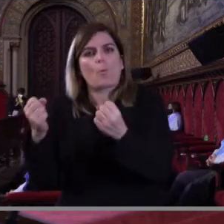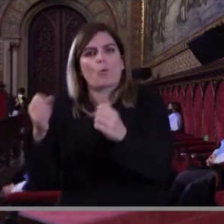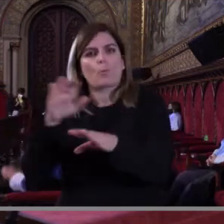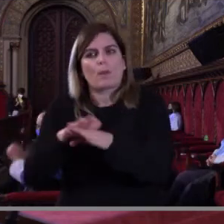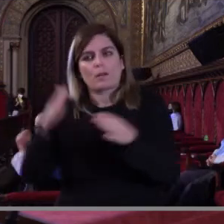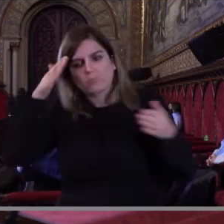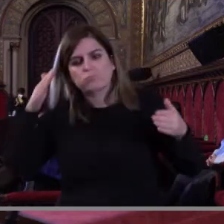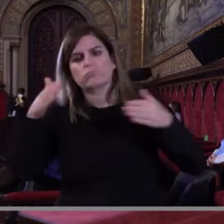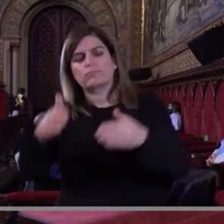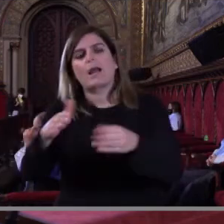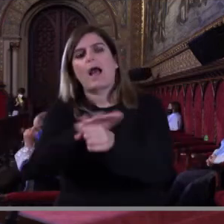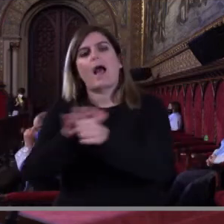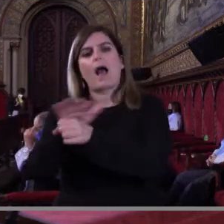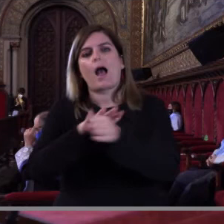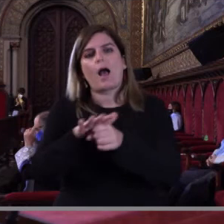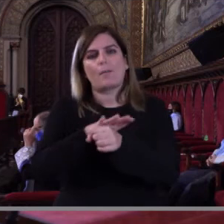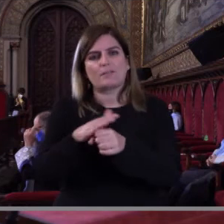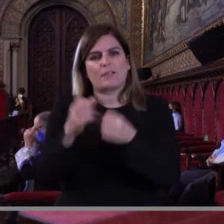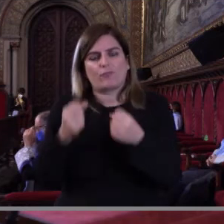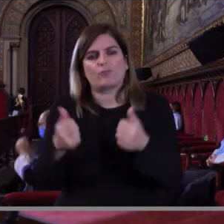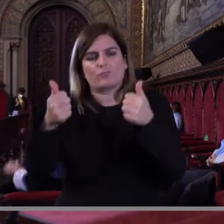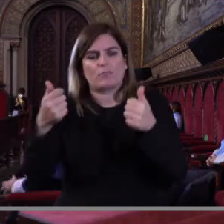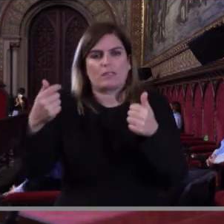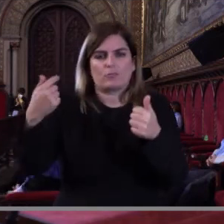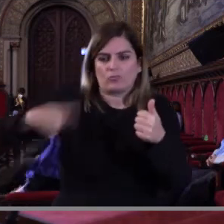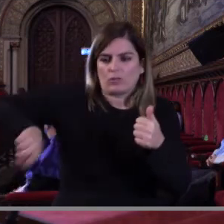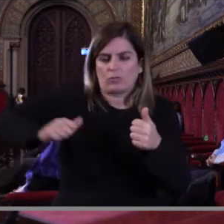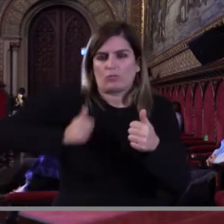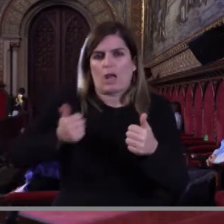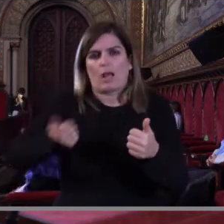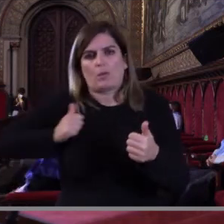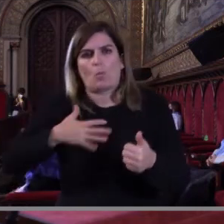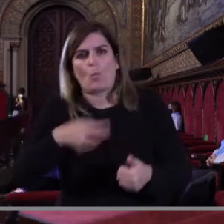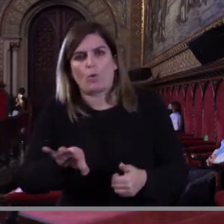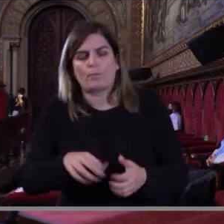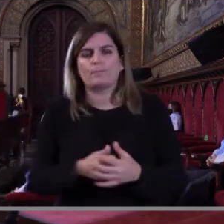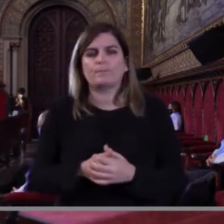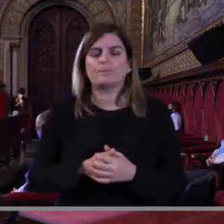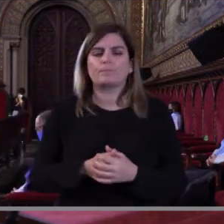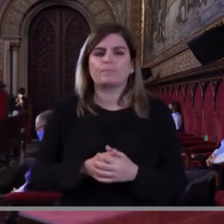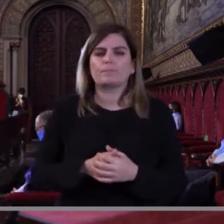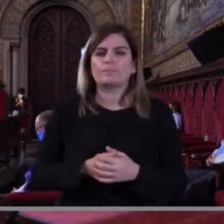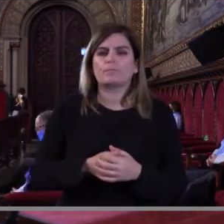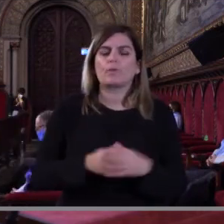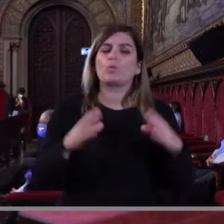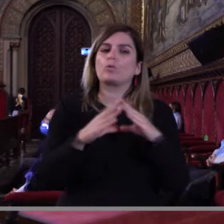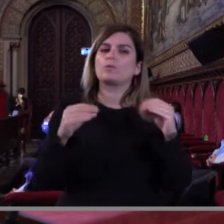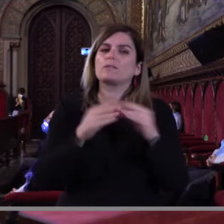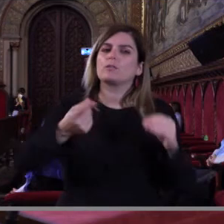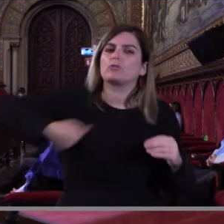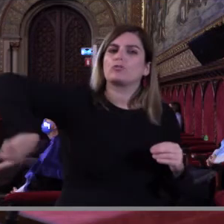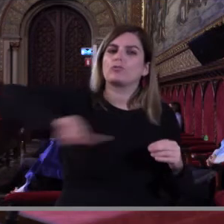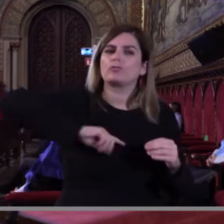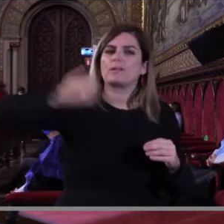aquests àmbits en què ja som forts i en què podem tenir més oportunitats. La nostra universitat ha donat